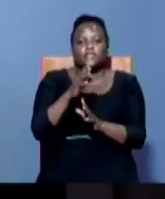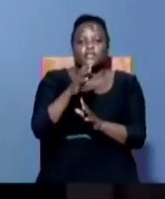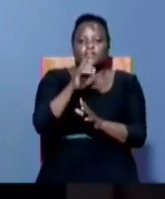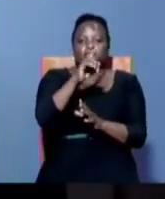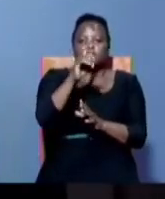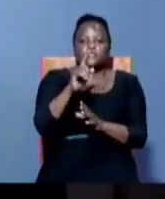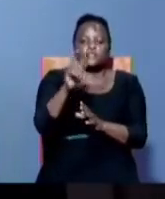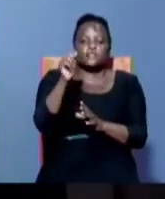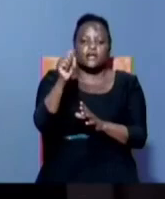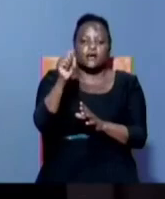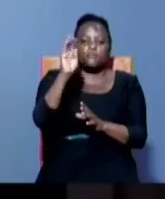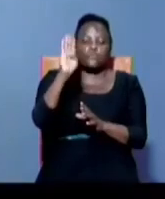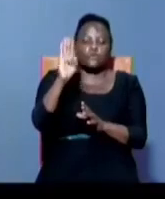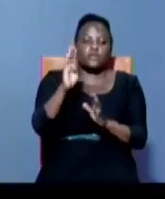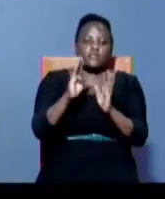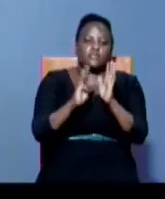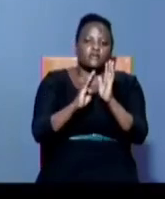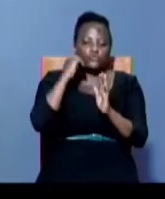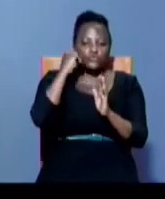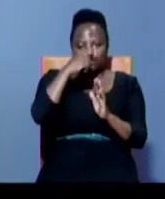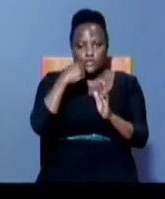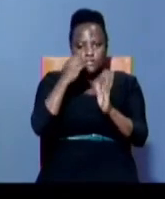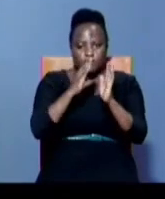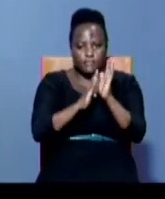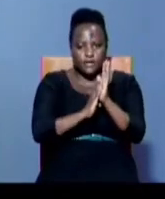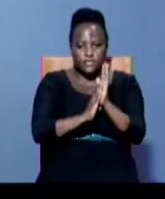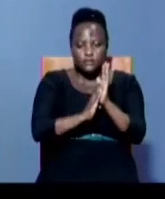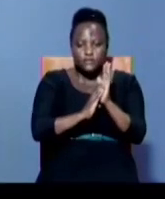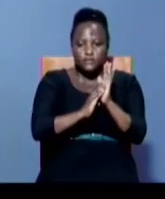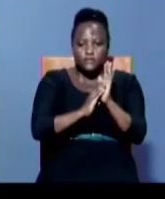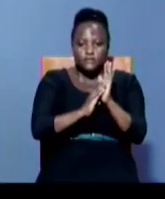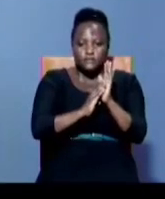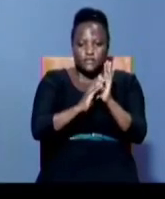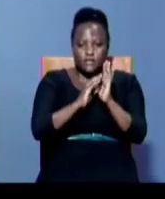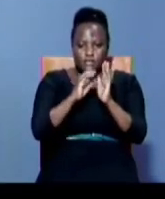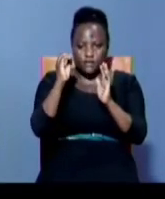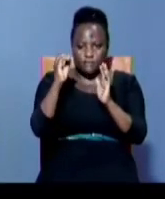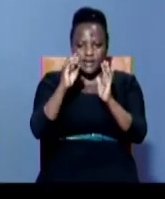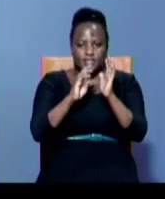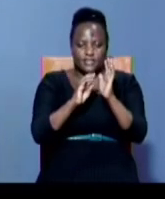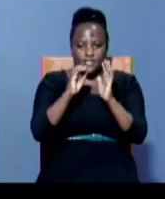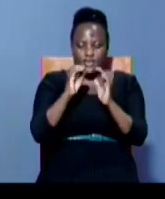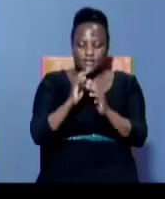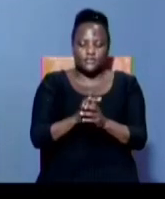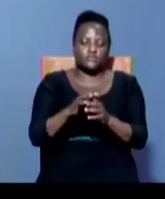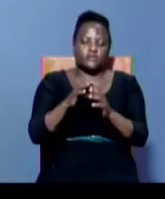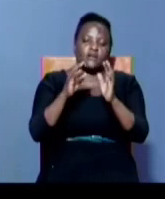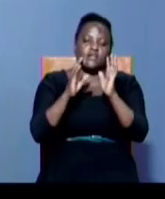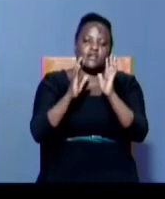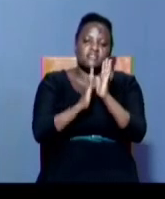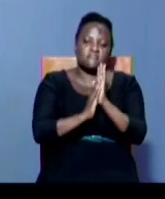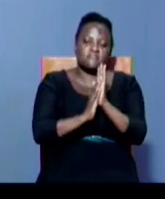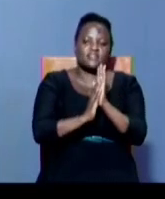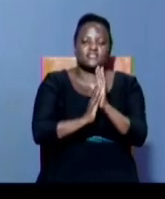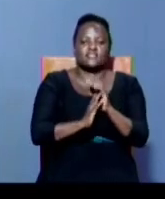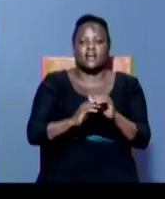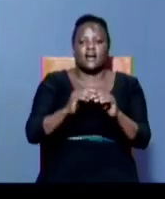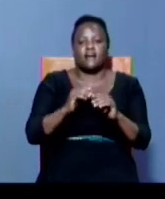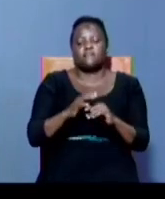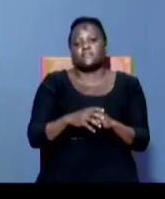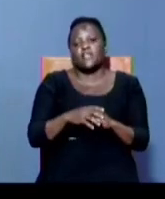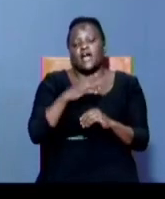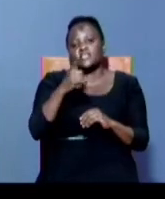wa 14. Lakini pia damu inashikamanisha haki na amani. Kwenye Zaburi ya 85 na ule mstari wa 10